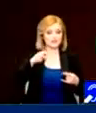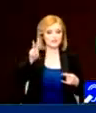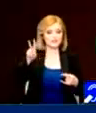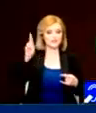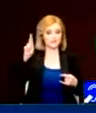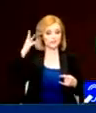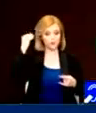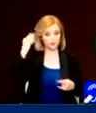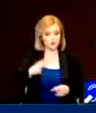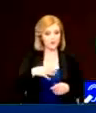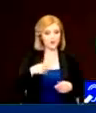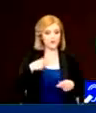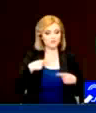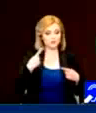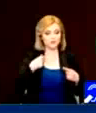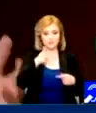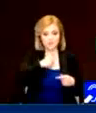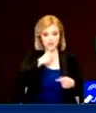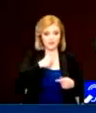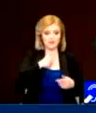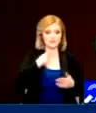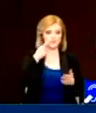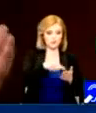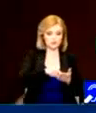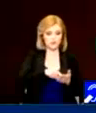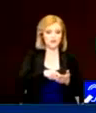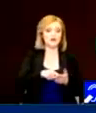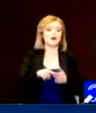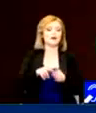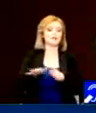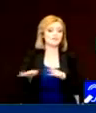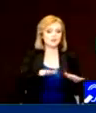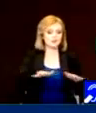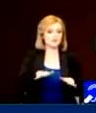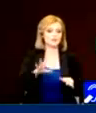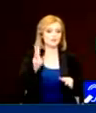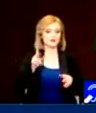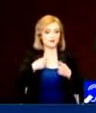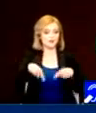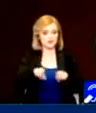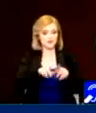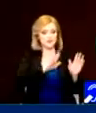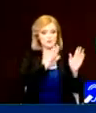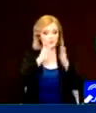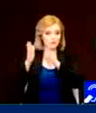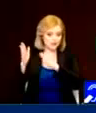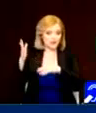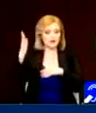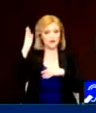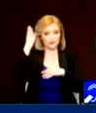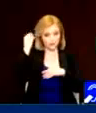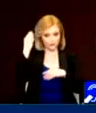întotdeauna încearcă să ajungă la toate evenimentele organizate de Biblioteca Națională a Republicii Moldova și